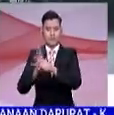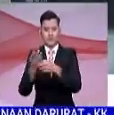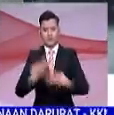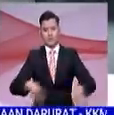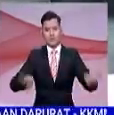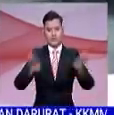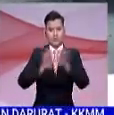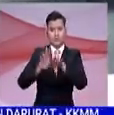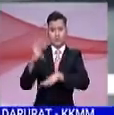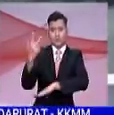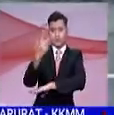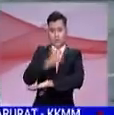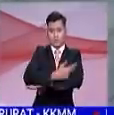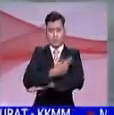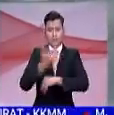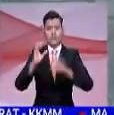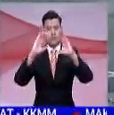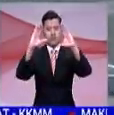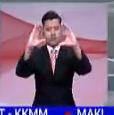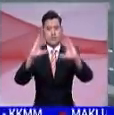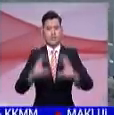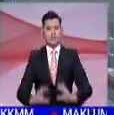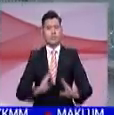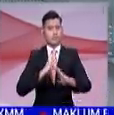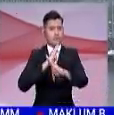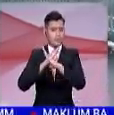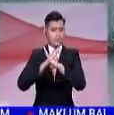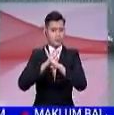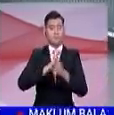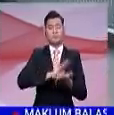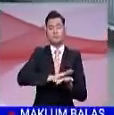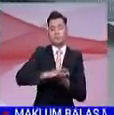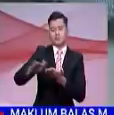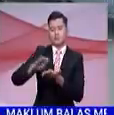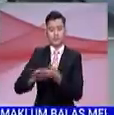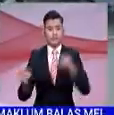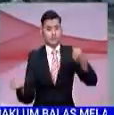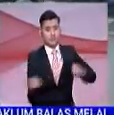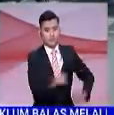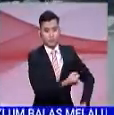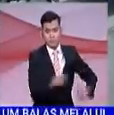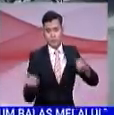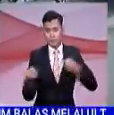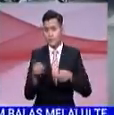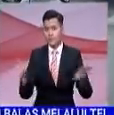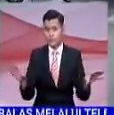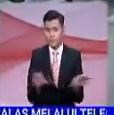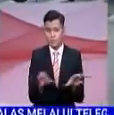serta merta sebagai langkah pencegahan. Proses sanitasi turut dilaksanakan.